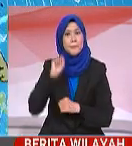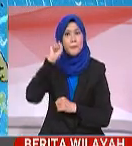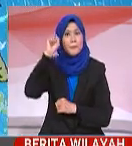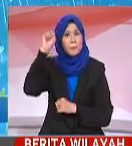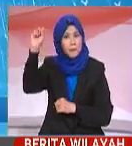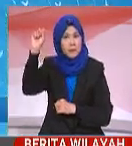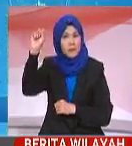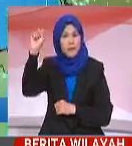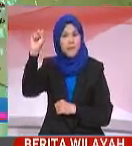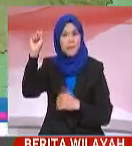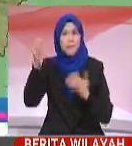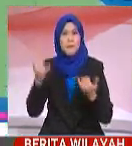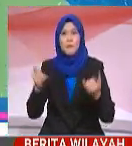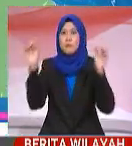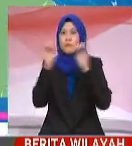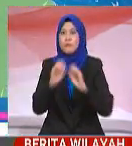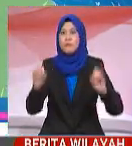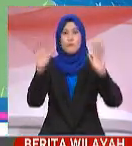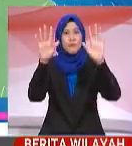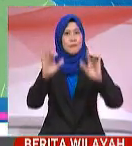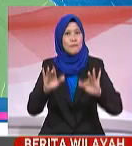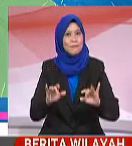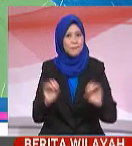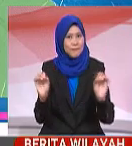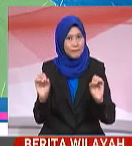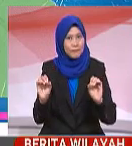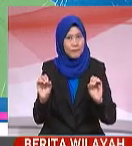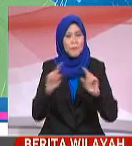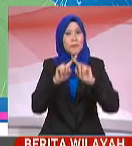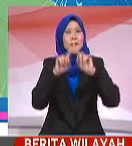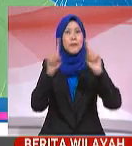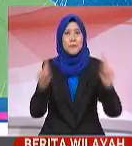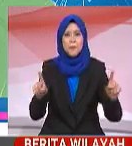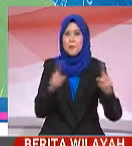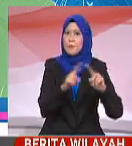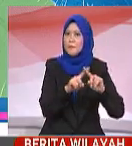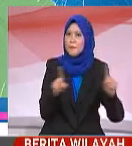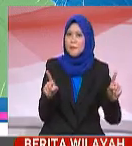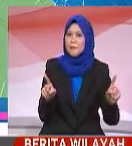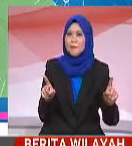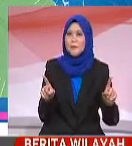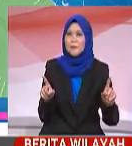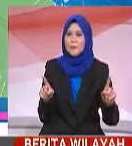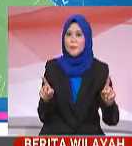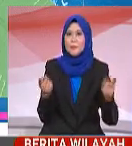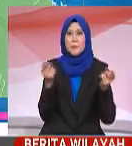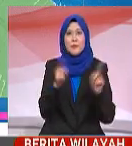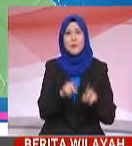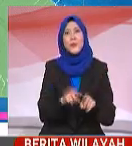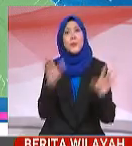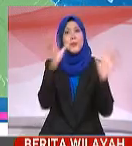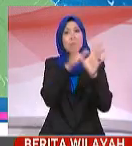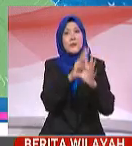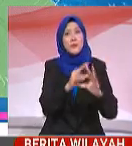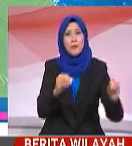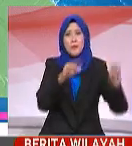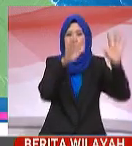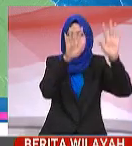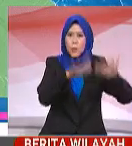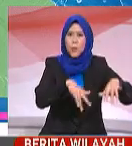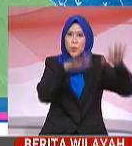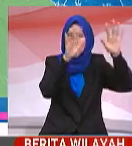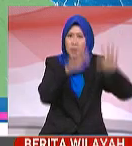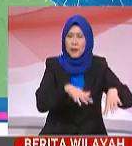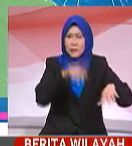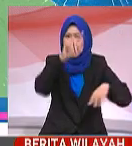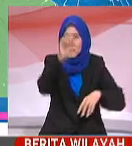negeri Sabah pada ketika ini tiada hujan yang berlaku. Namun keadaan yang berbeza pula kini berlaku di negeri Sarawak. Hujan